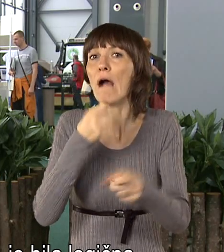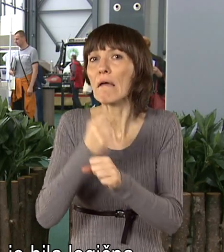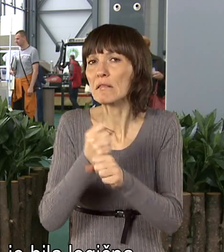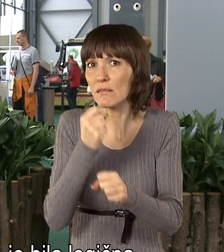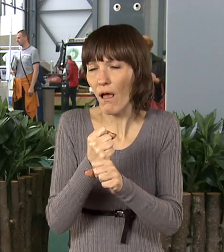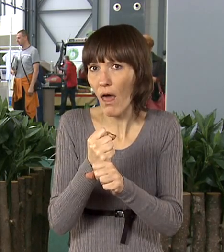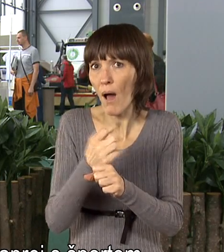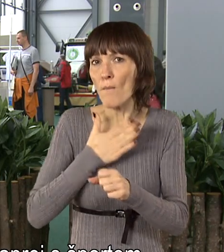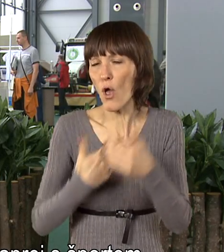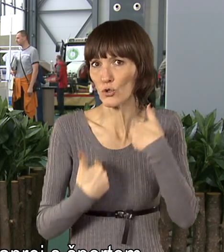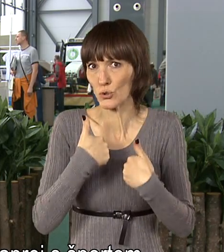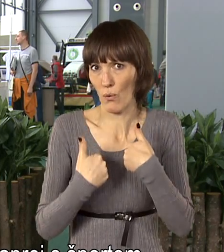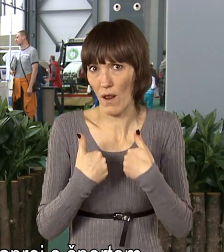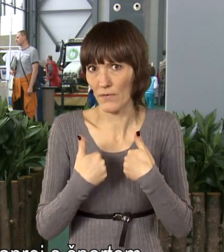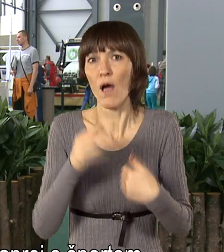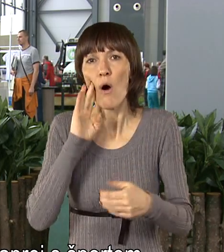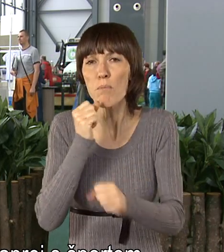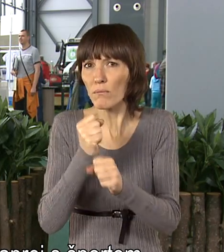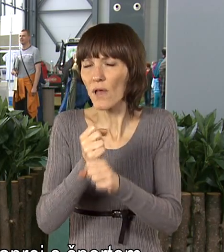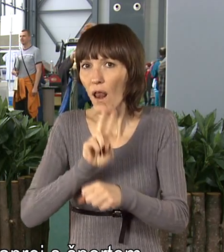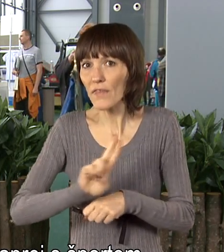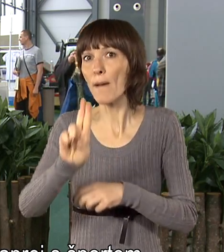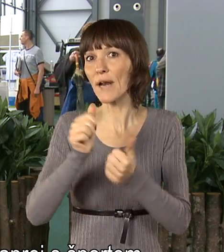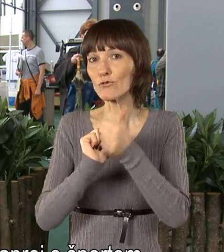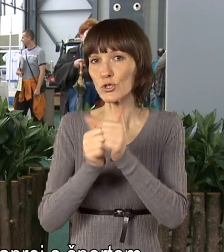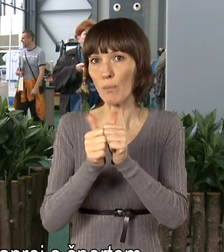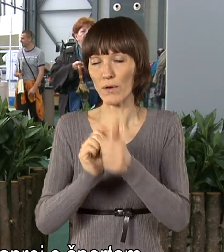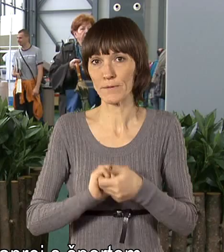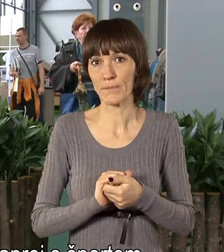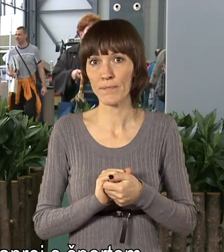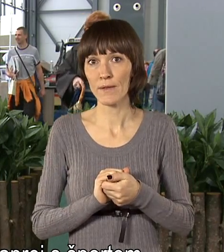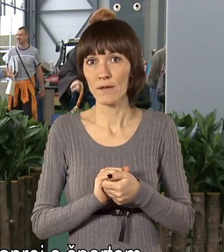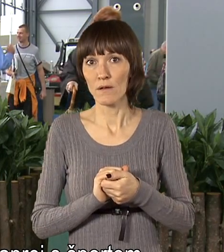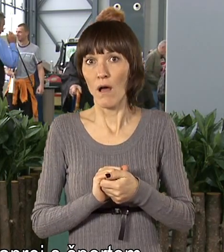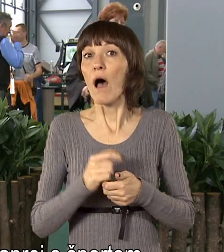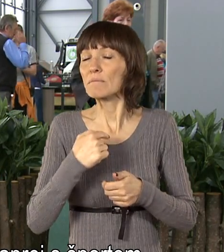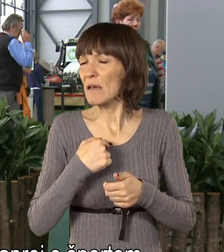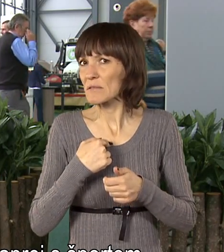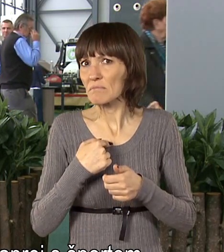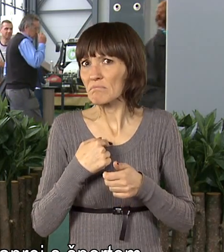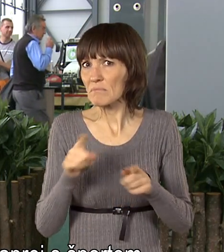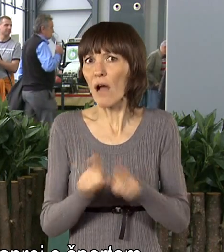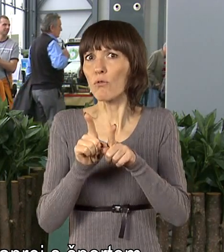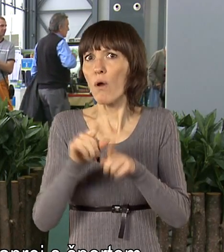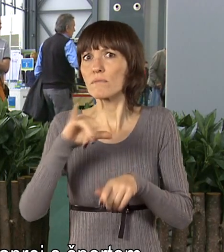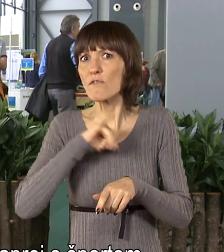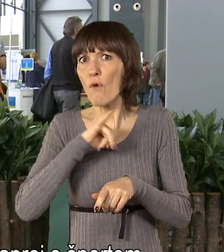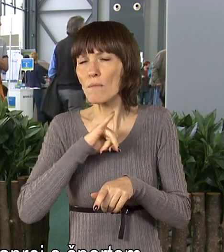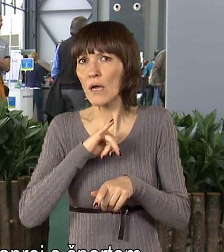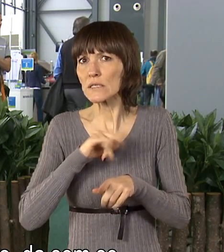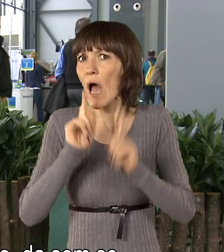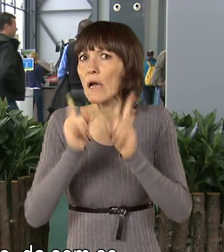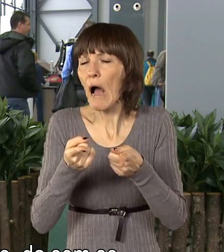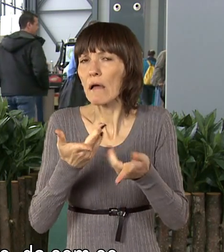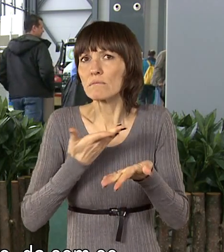kaj početi, ne, da se bom ukvarjal naprej z športom. Precej hitro sem se pozanimal, kaj